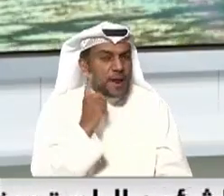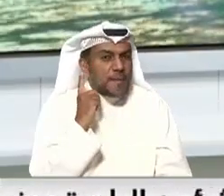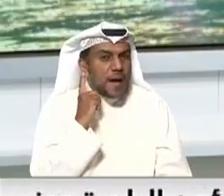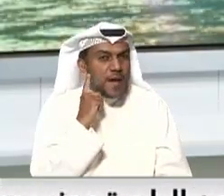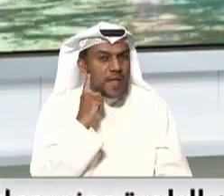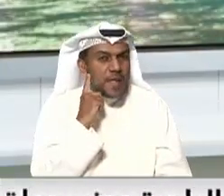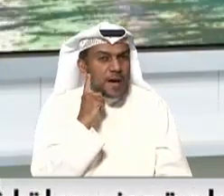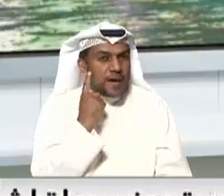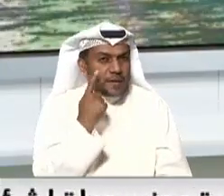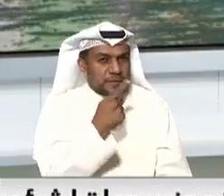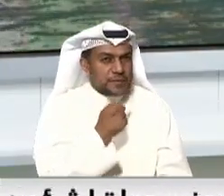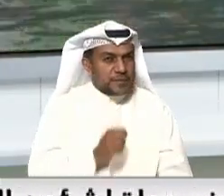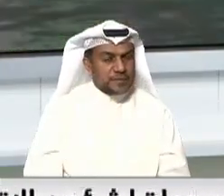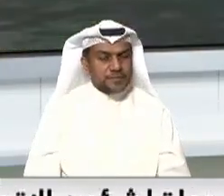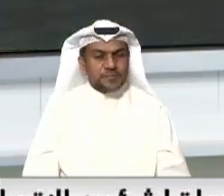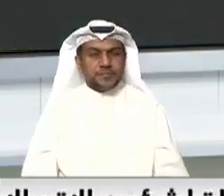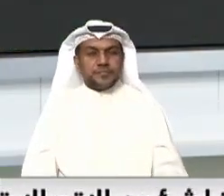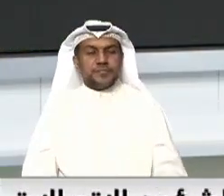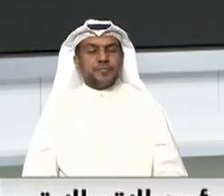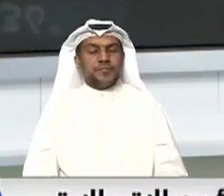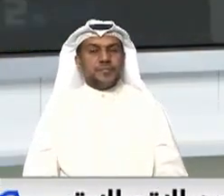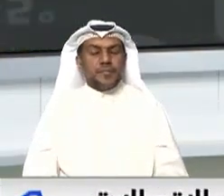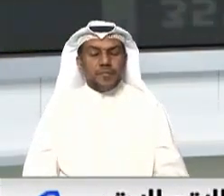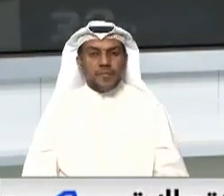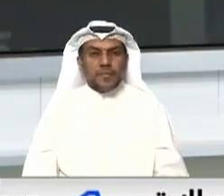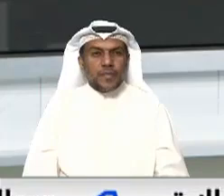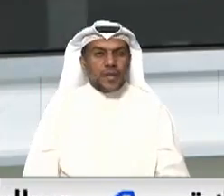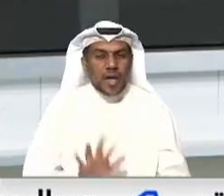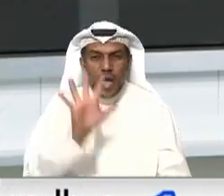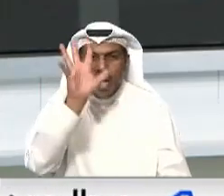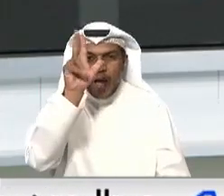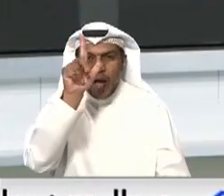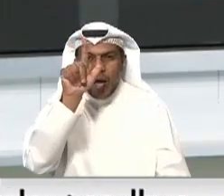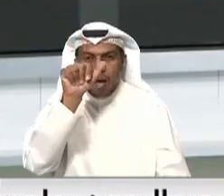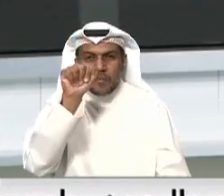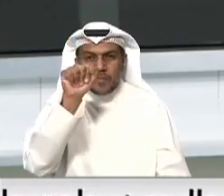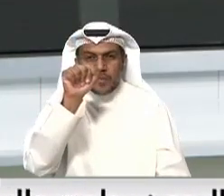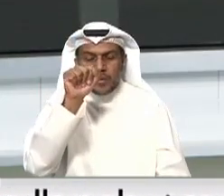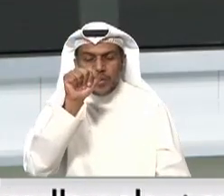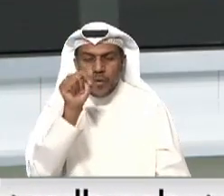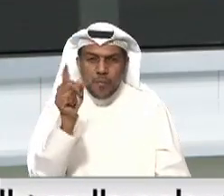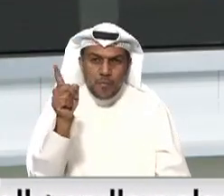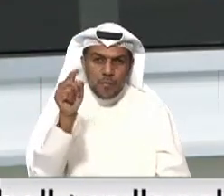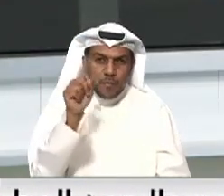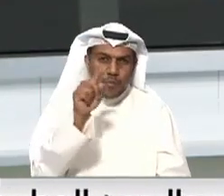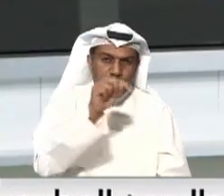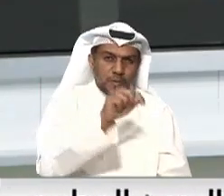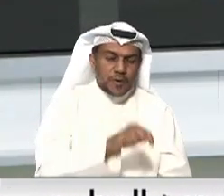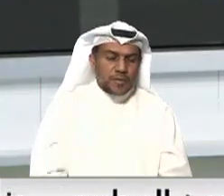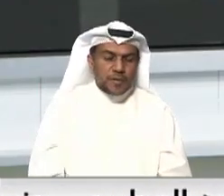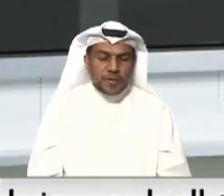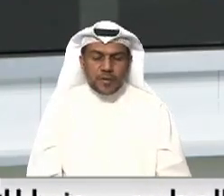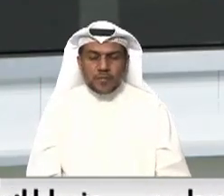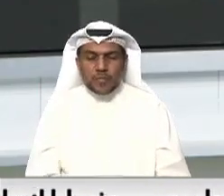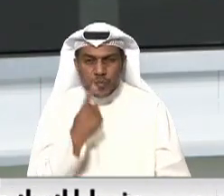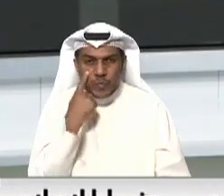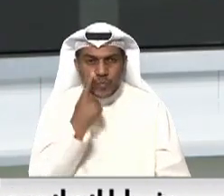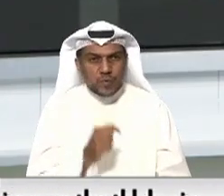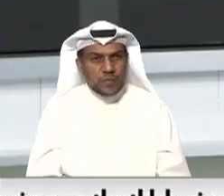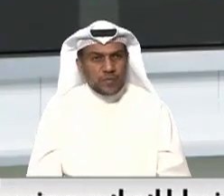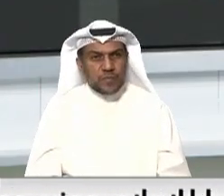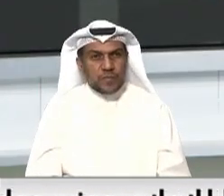الساعه سته و11 دقيقه اما بالنسبه لطقس المتوقع في مدينه الكويت خلال الايام الخمسه المقبله